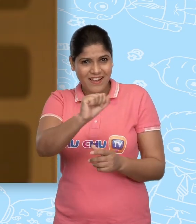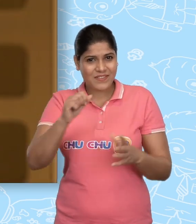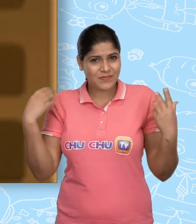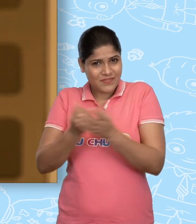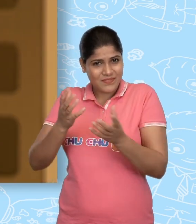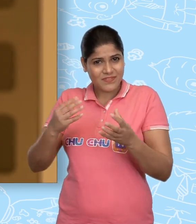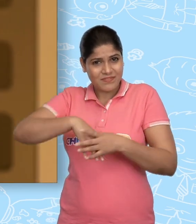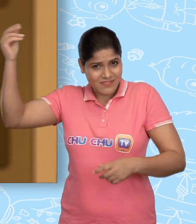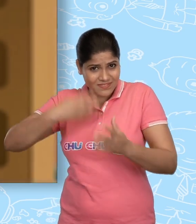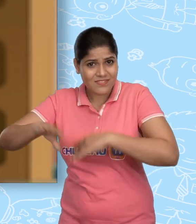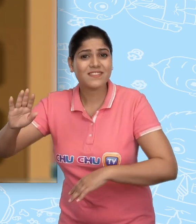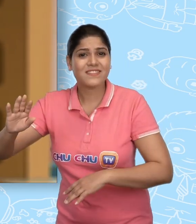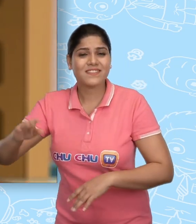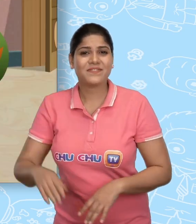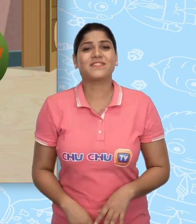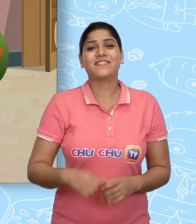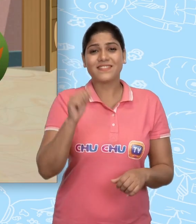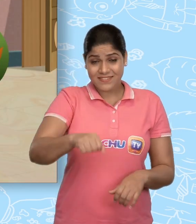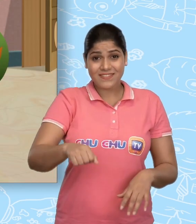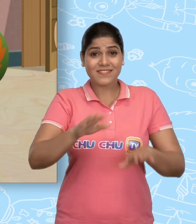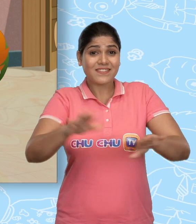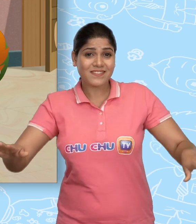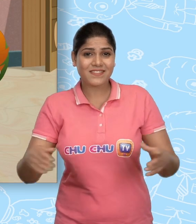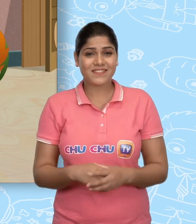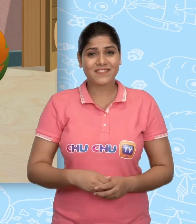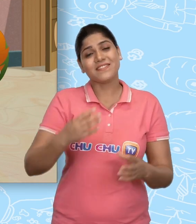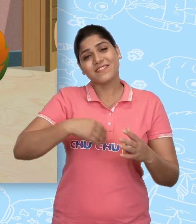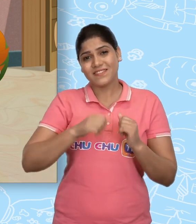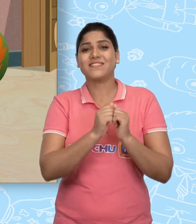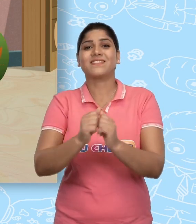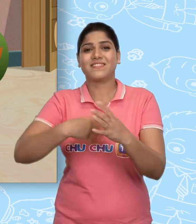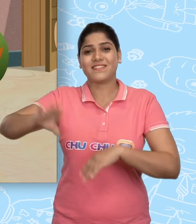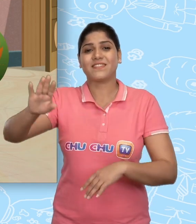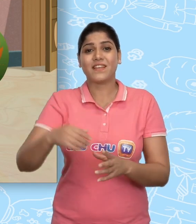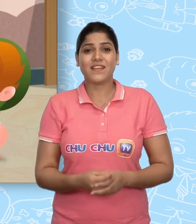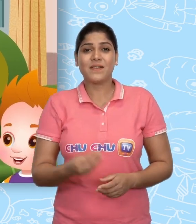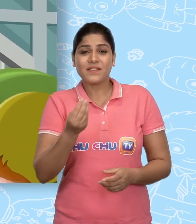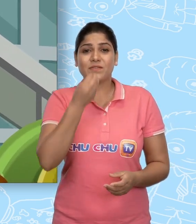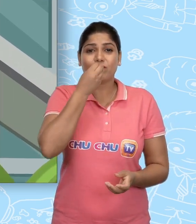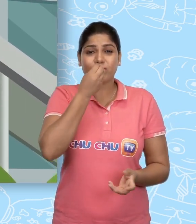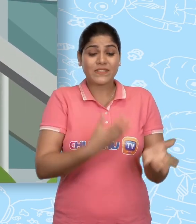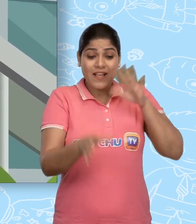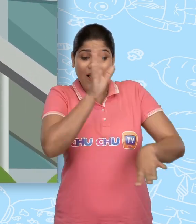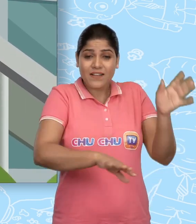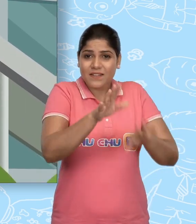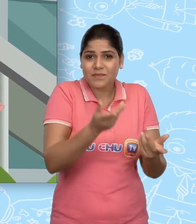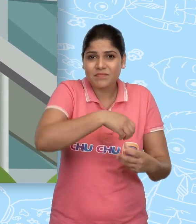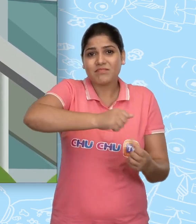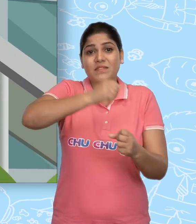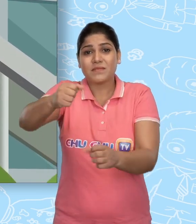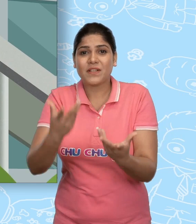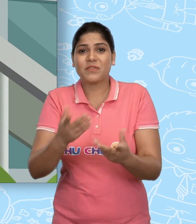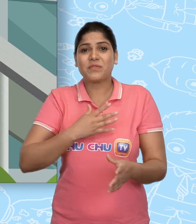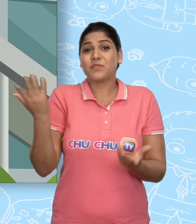क्या आप हमें बाहर लेकर चलेंगी? हाँ मेरे बच्चों, मैं ले चलूंगी। मैं थोड़ा